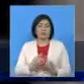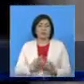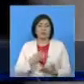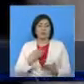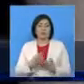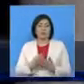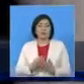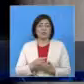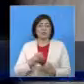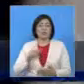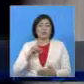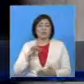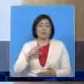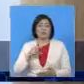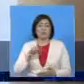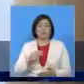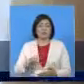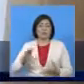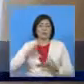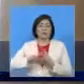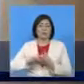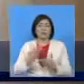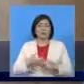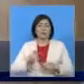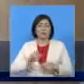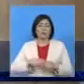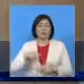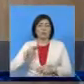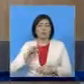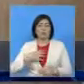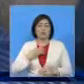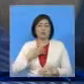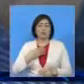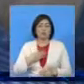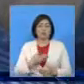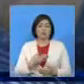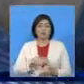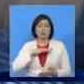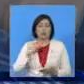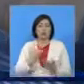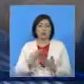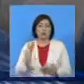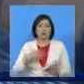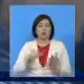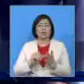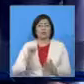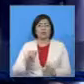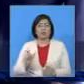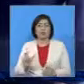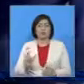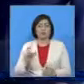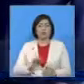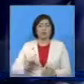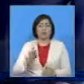қойылатын стационарлық блокбекет таныстырылды. Бұл блокпосттың маңыздылығы басым, өйткені 46 мыңға жуық тұрғыны бар